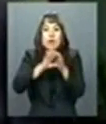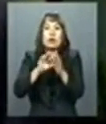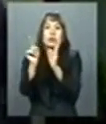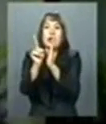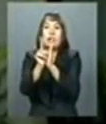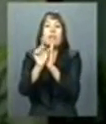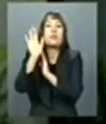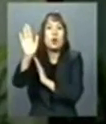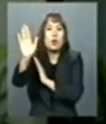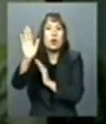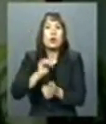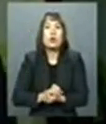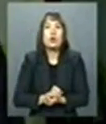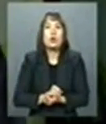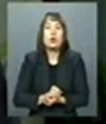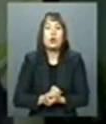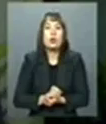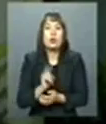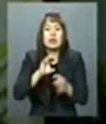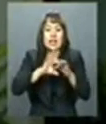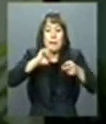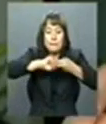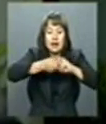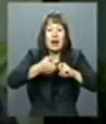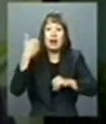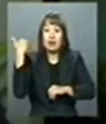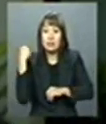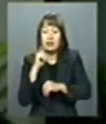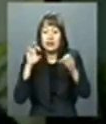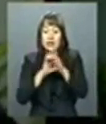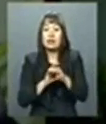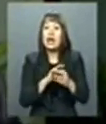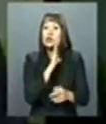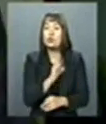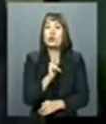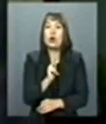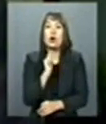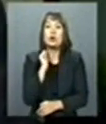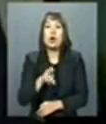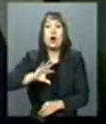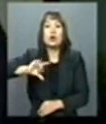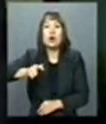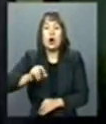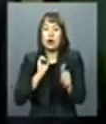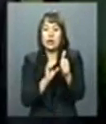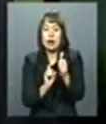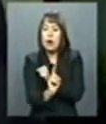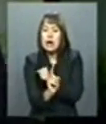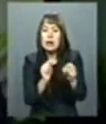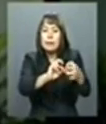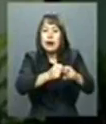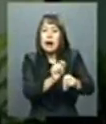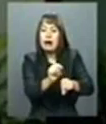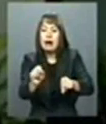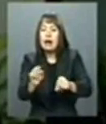ามีปัญหาเรื่องพวกนี้เนี่ยนะมันง่ายมากเลยถ้าสมมติว่ากสทช.ชี้ว่าช่องไหนมีปัญหาก็สั่งให้ไทยคม